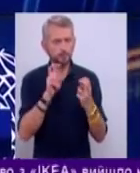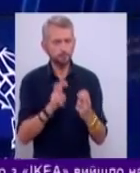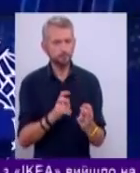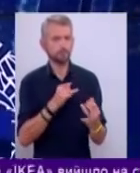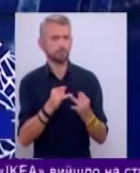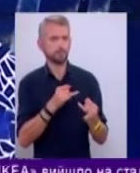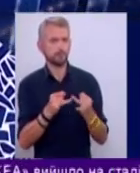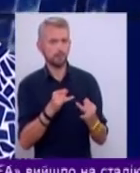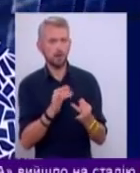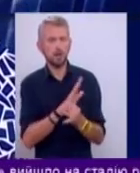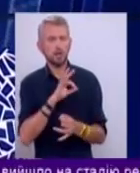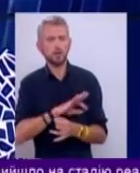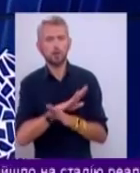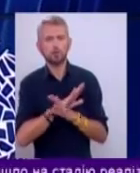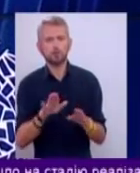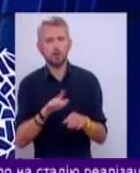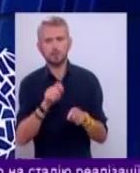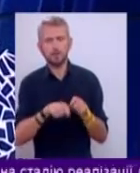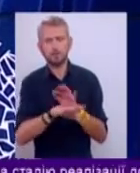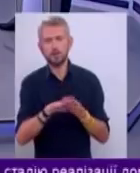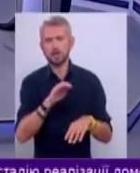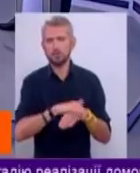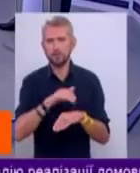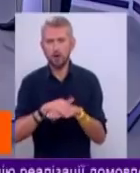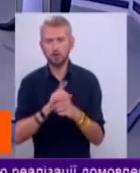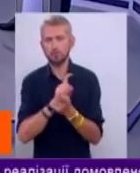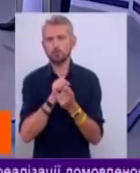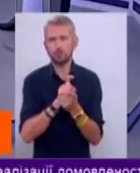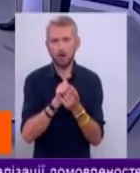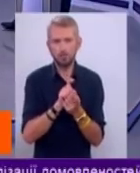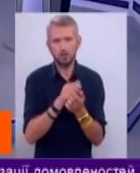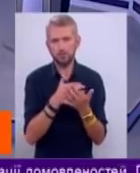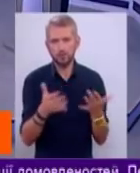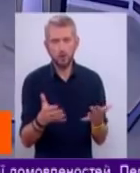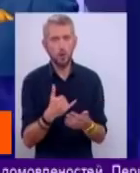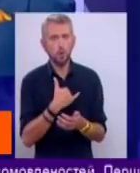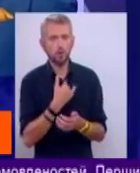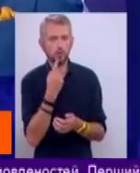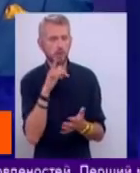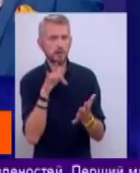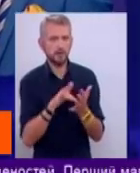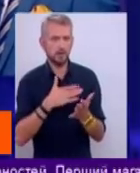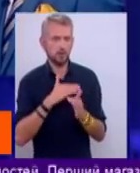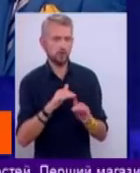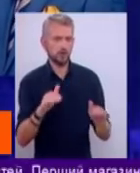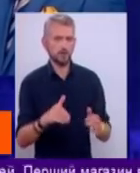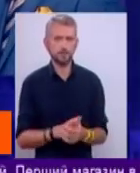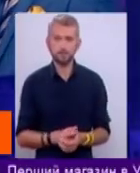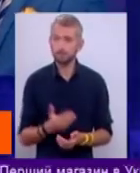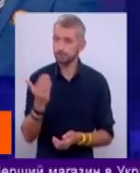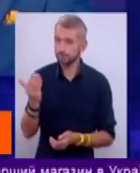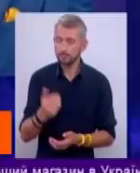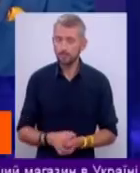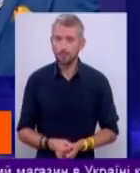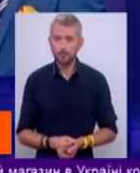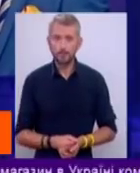переговорів і не користуватися неперевіреними фактами, чутками і плітками. У нас одна ціль – це наші діти. Пане Романе, будь